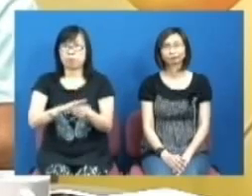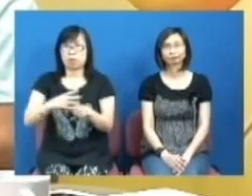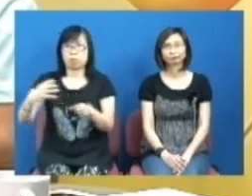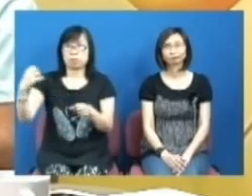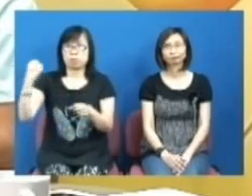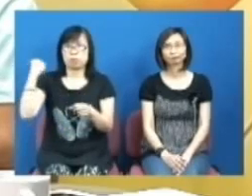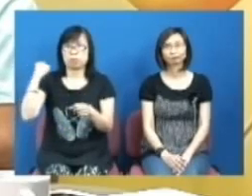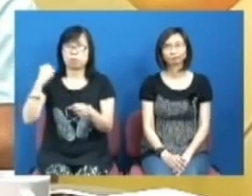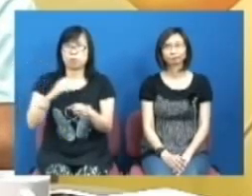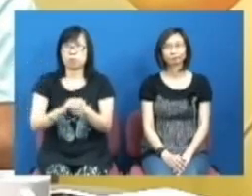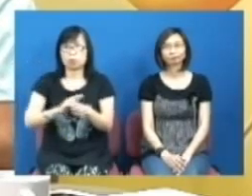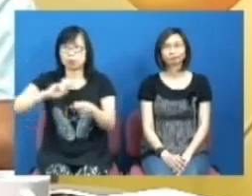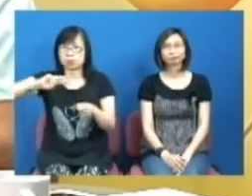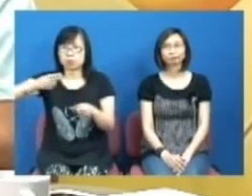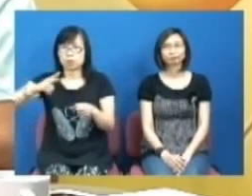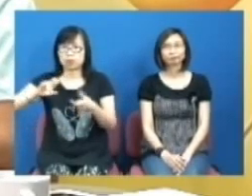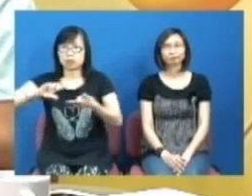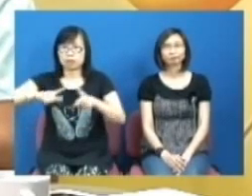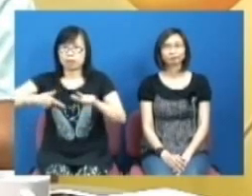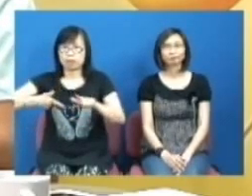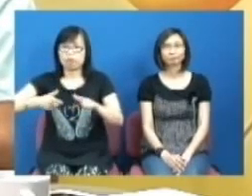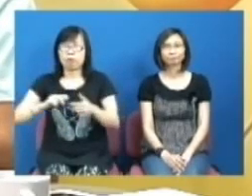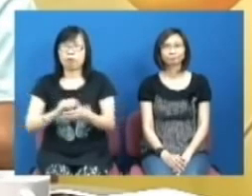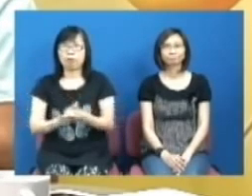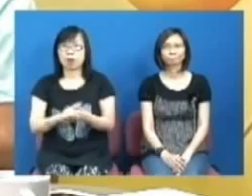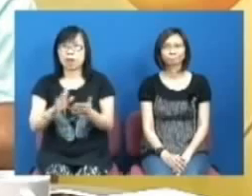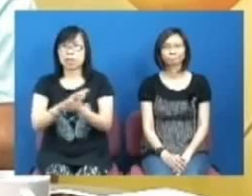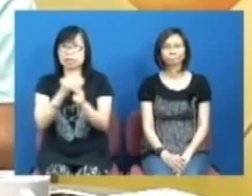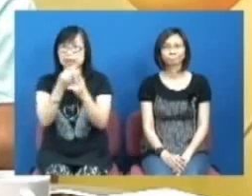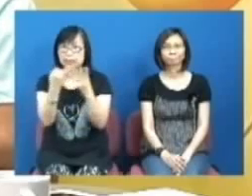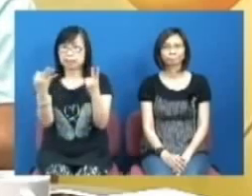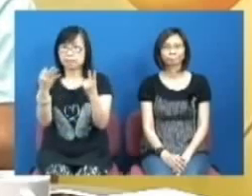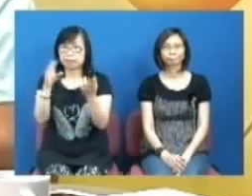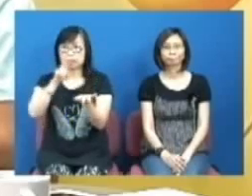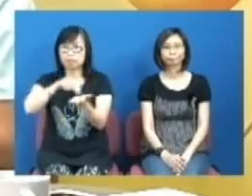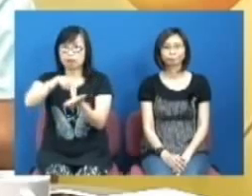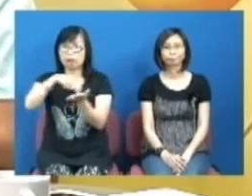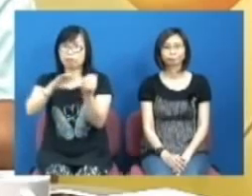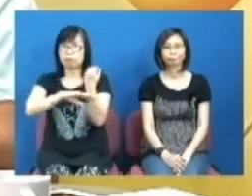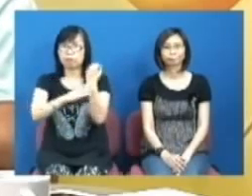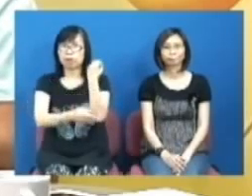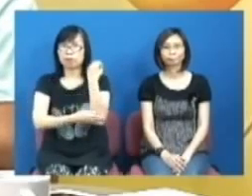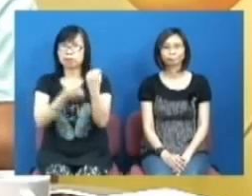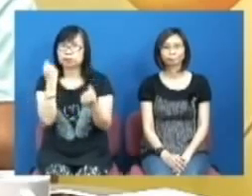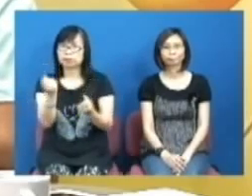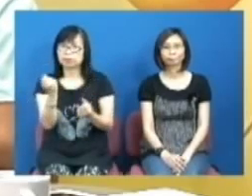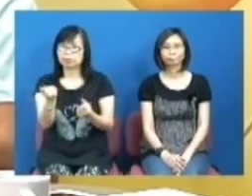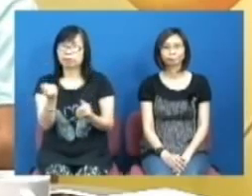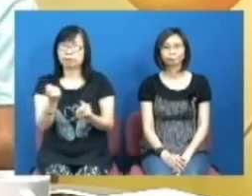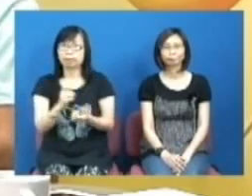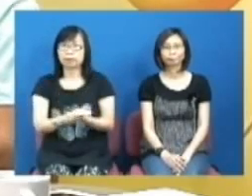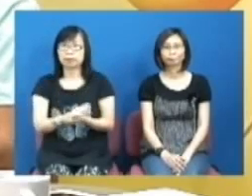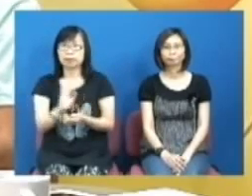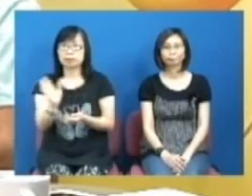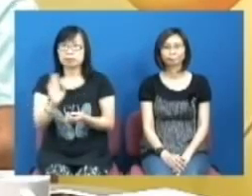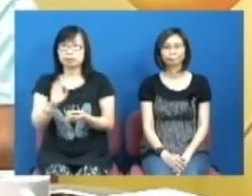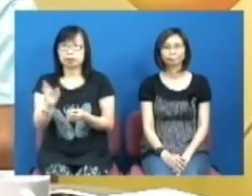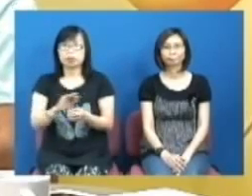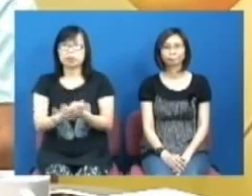家的政改方案，咁但係23條立法咧就係簡單多數嘅啫，因為佢唔需要